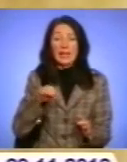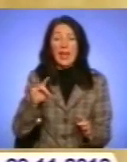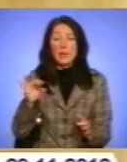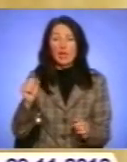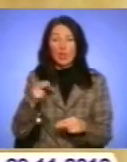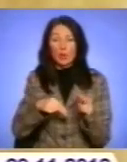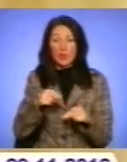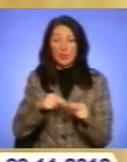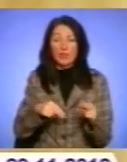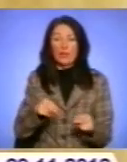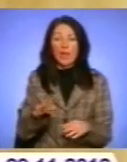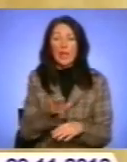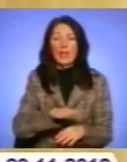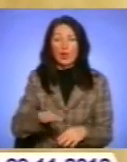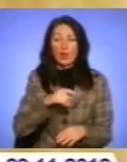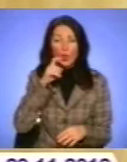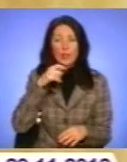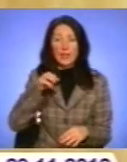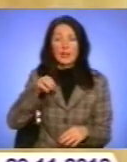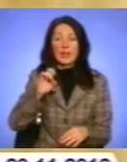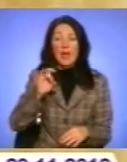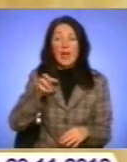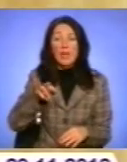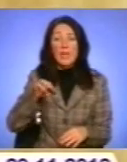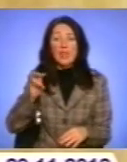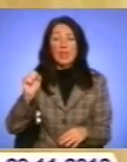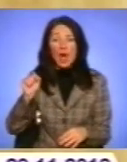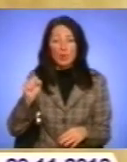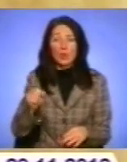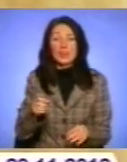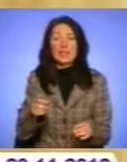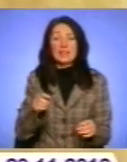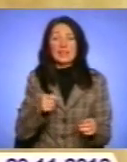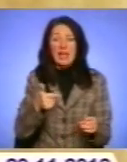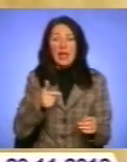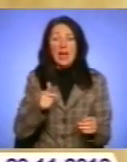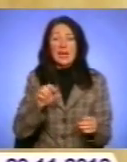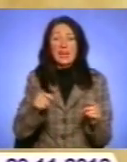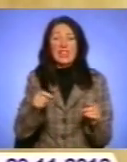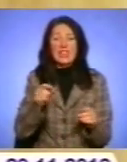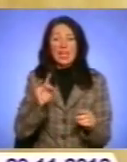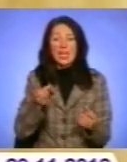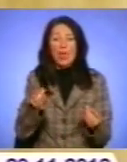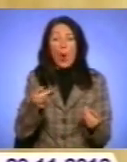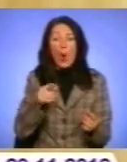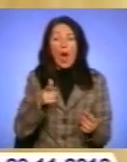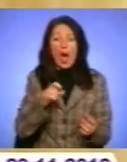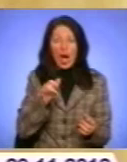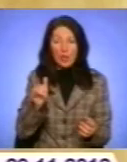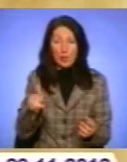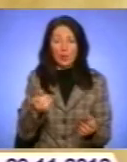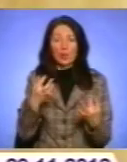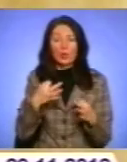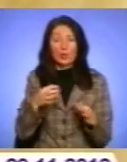прийому зрідженого природного газу. Успішне впровадження проєкту дозволить щороку отримати